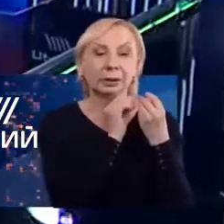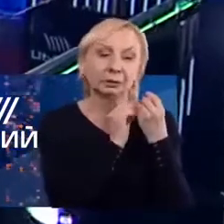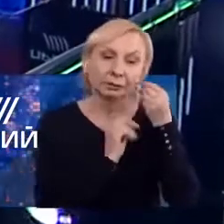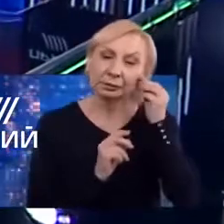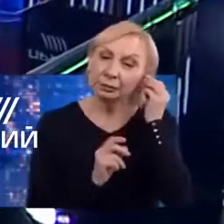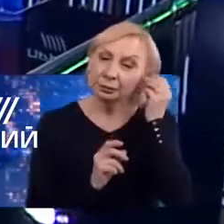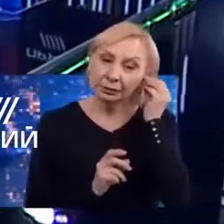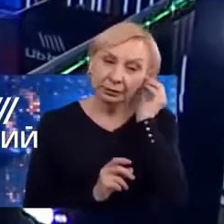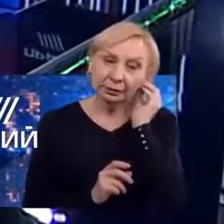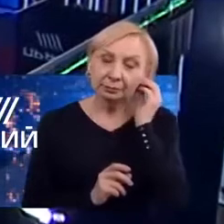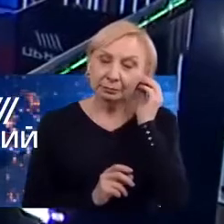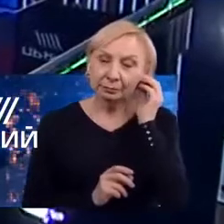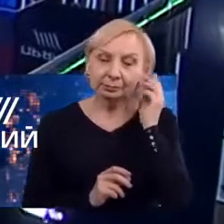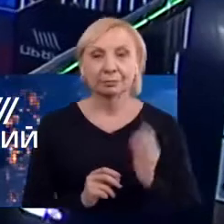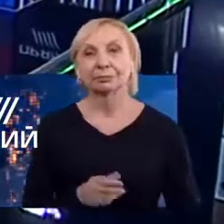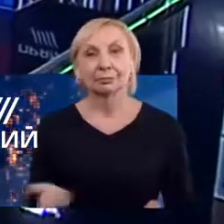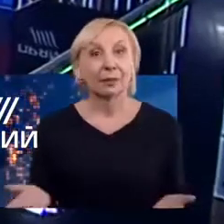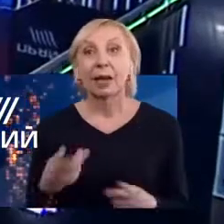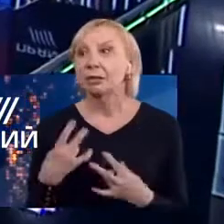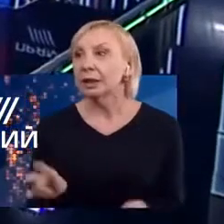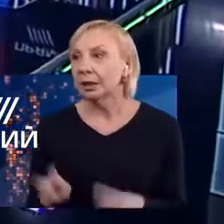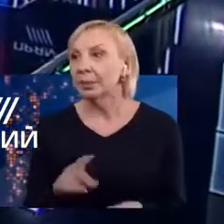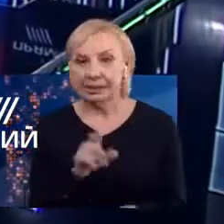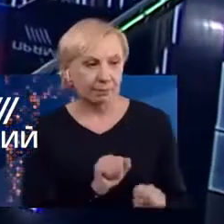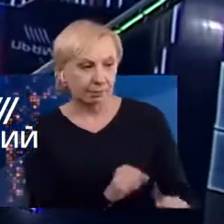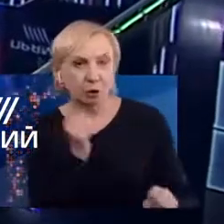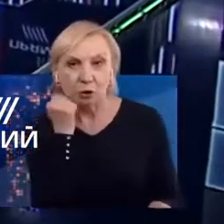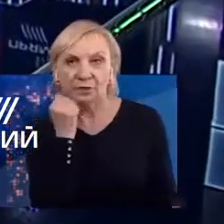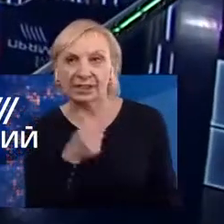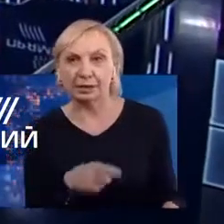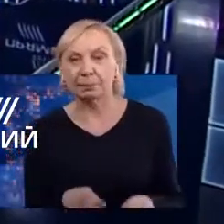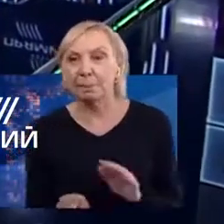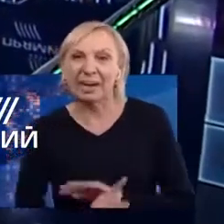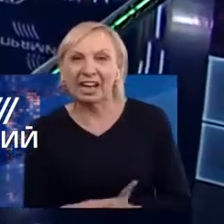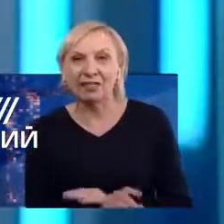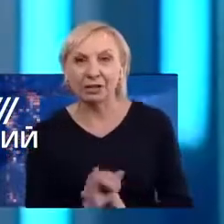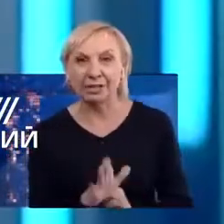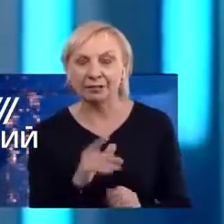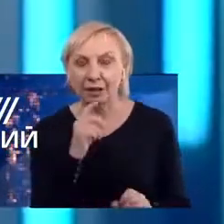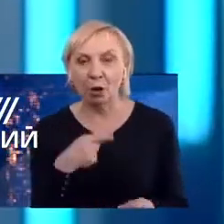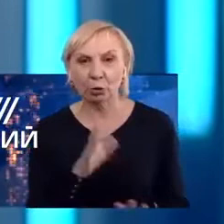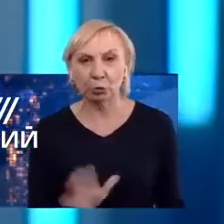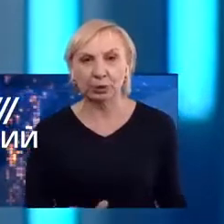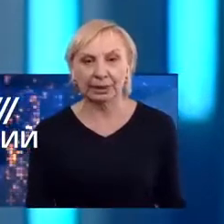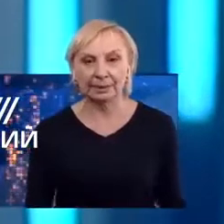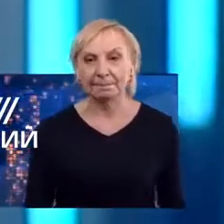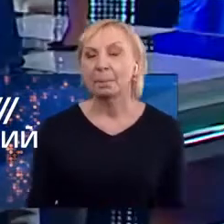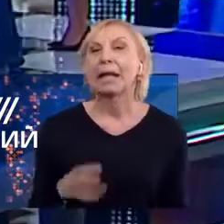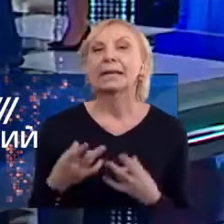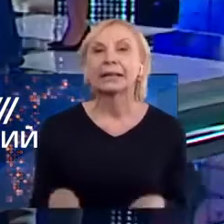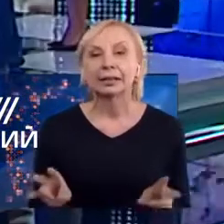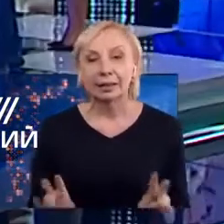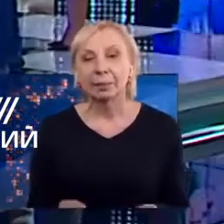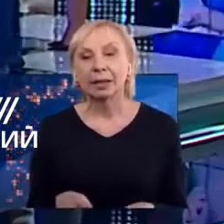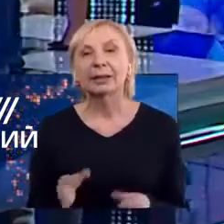прийшла. Українці, не голосуйте за промосковських прихвостнів. Наступне, що ми вимагаємо від Зеленського, ні в якому разі